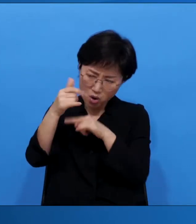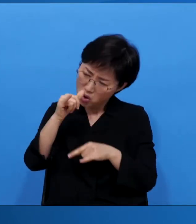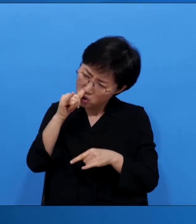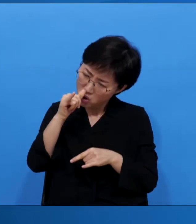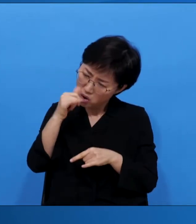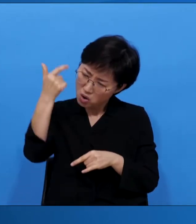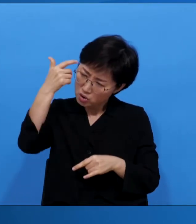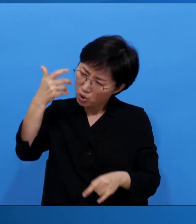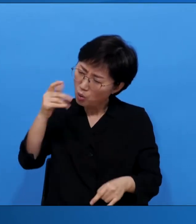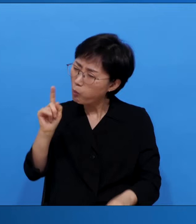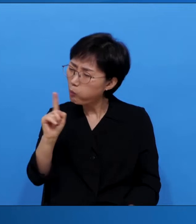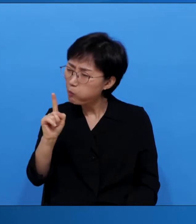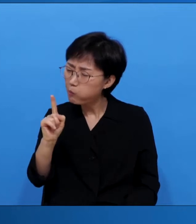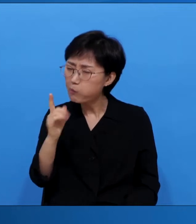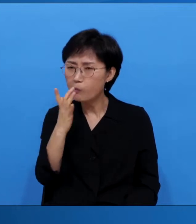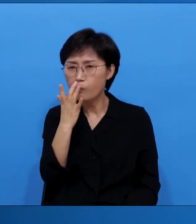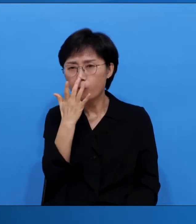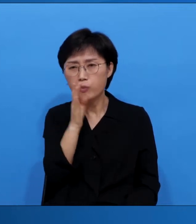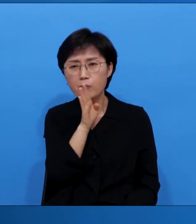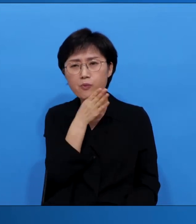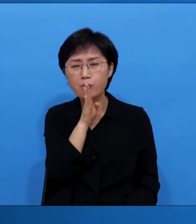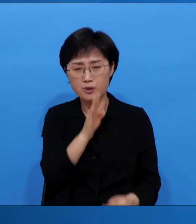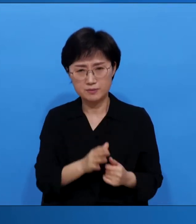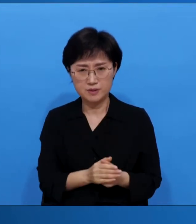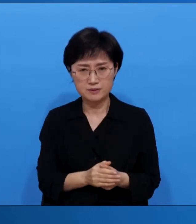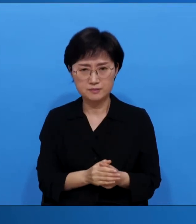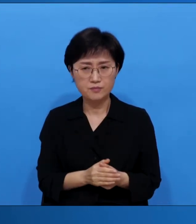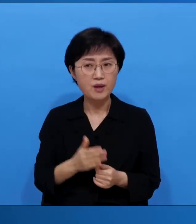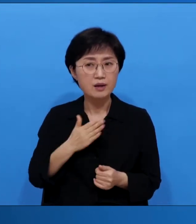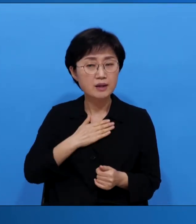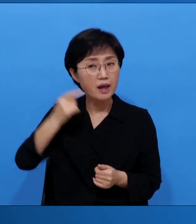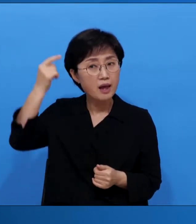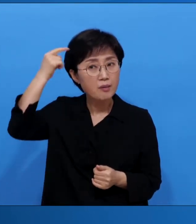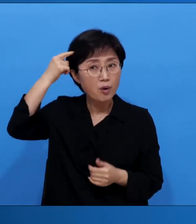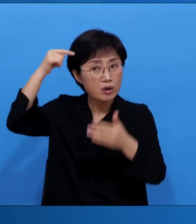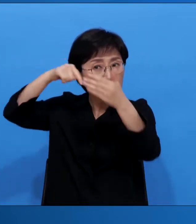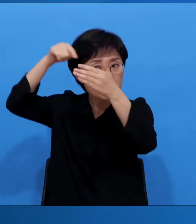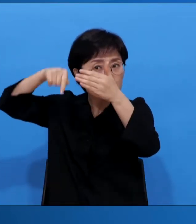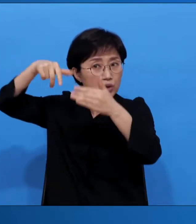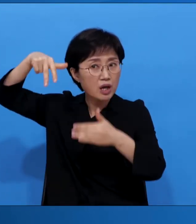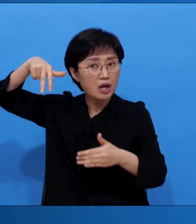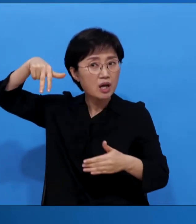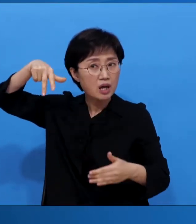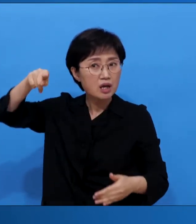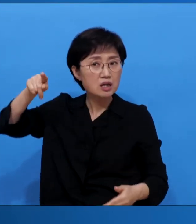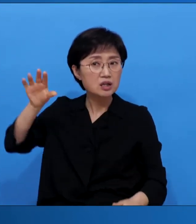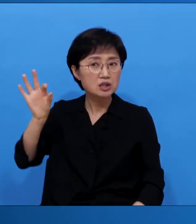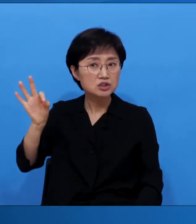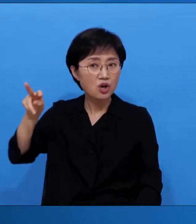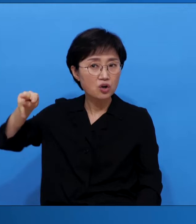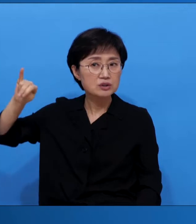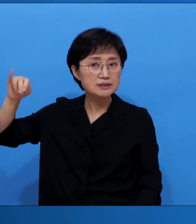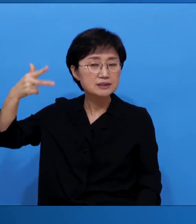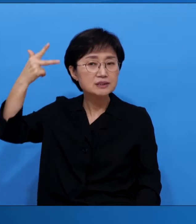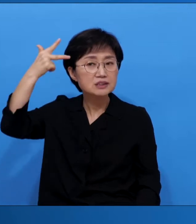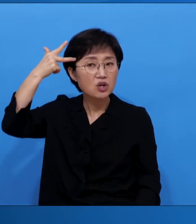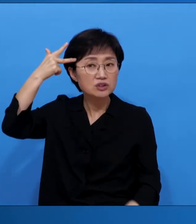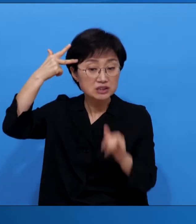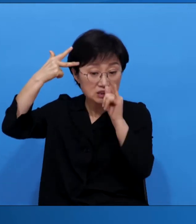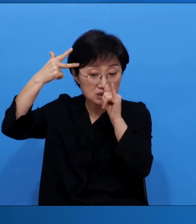that inside of us dwells a soul. 내 머릿속에 정신이 있다는 것도 못 믿어요. They don't understand that there is a